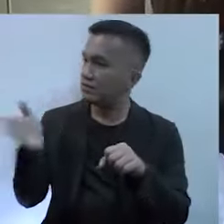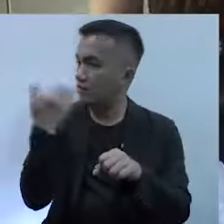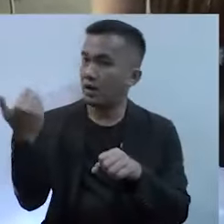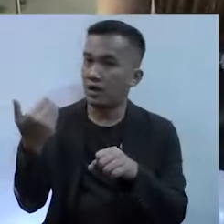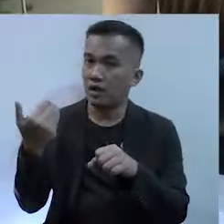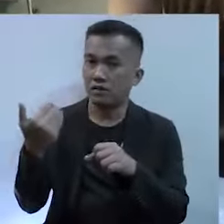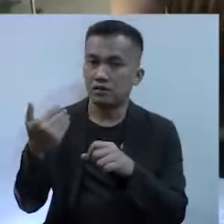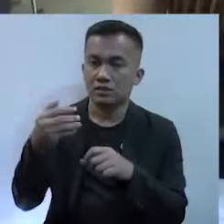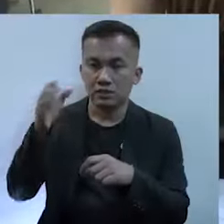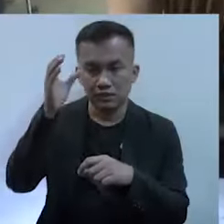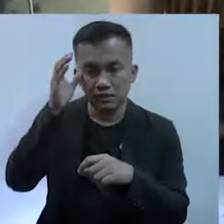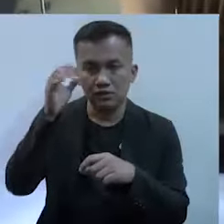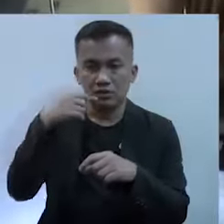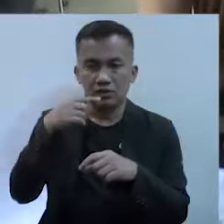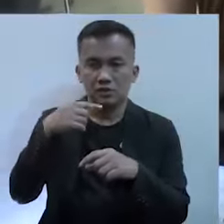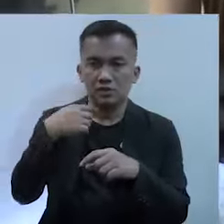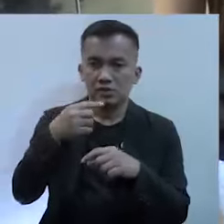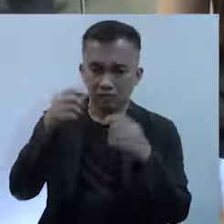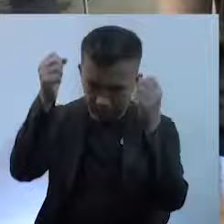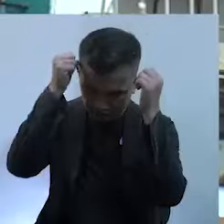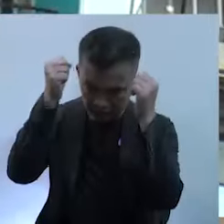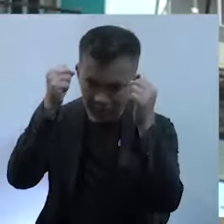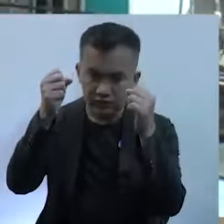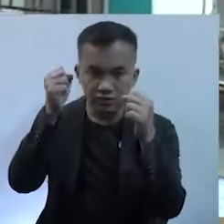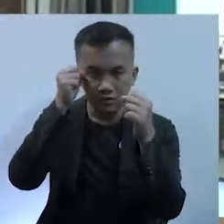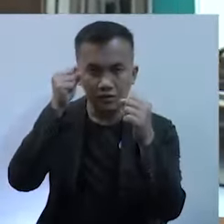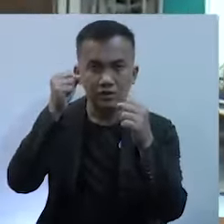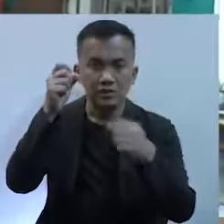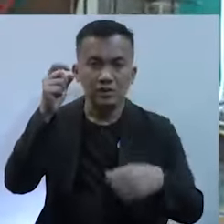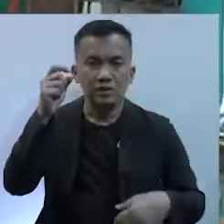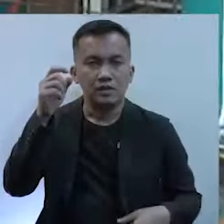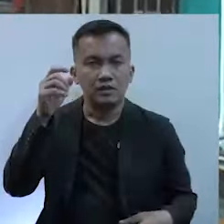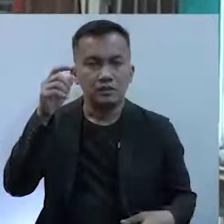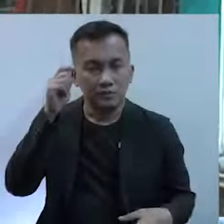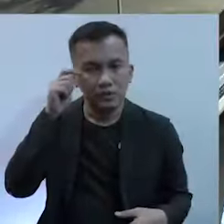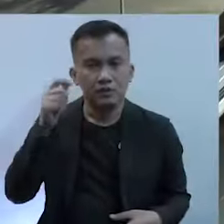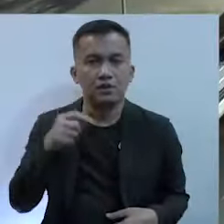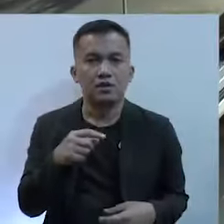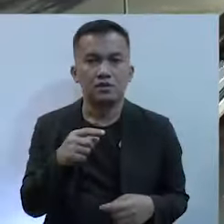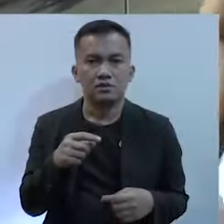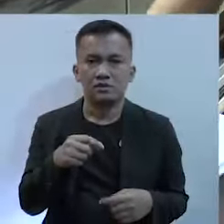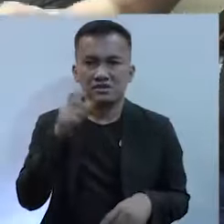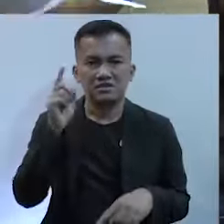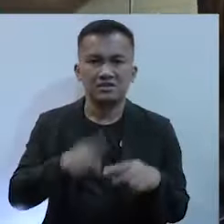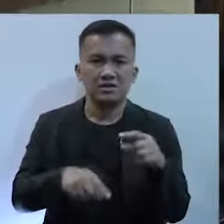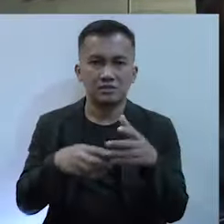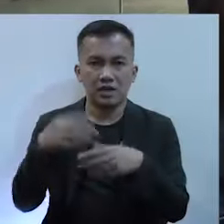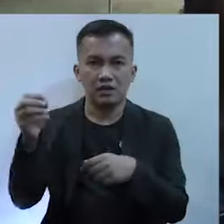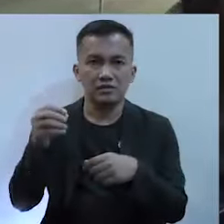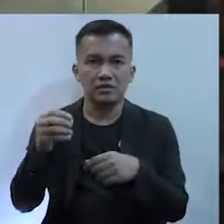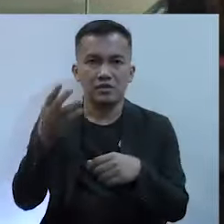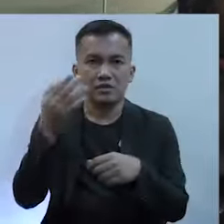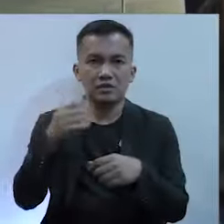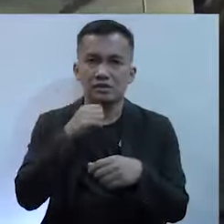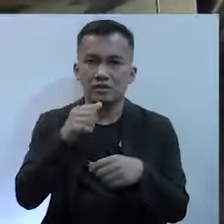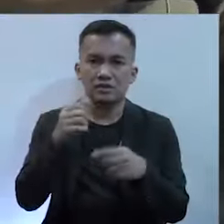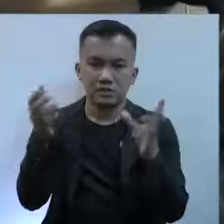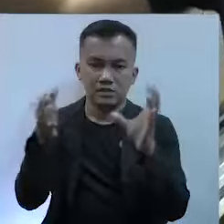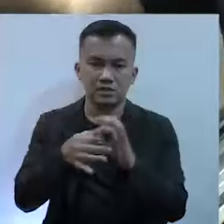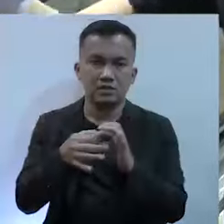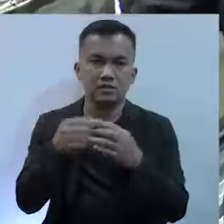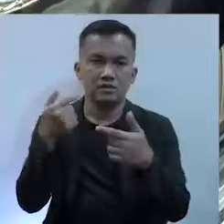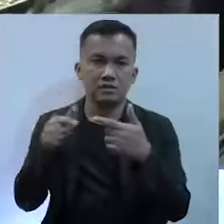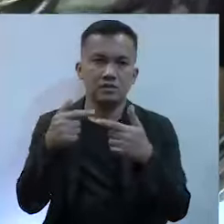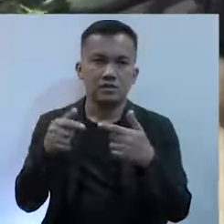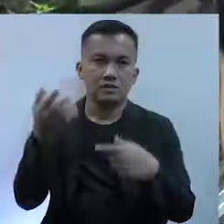po ako sinampal ni Carlito Giliarte, tapos diyan din po ako sinabunutan ni Sonet Tan Giliarte. So hindi ka talaga makakalabas? Hindi po, kasi nilock din po